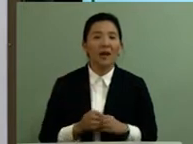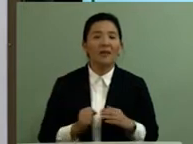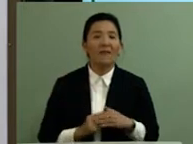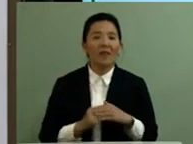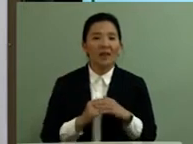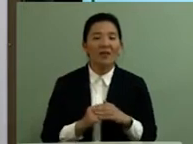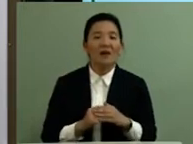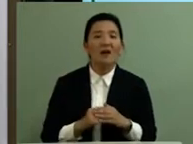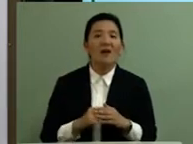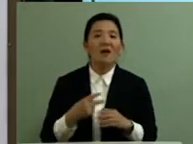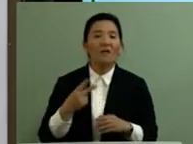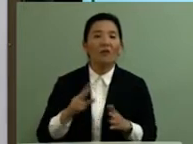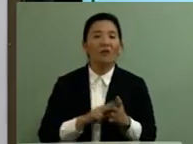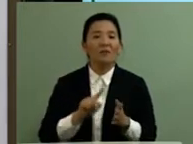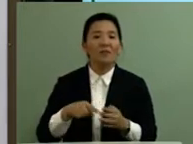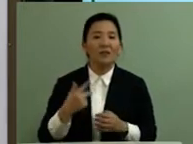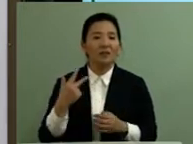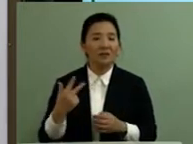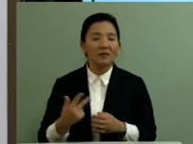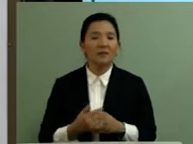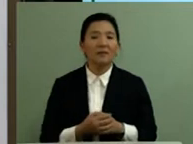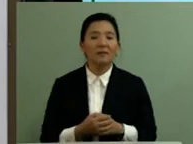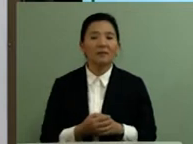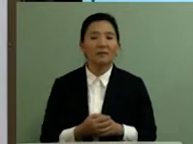давление равно 8,3